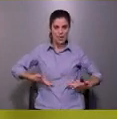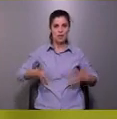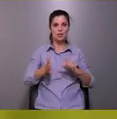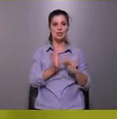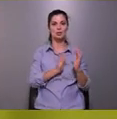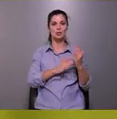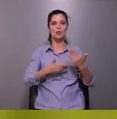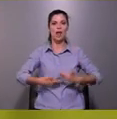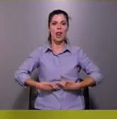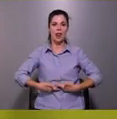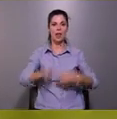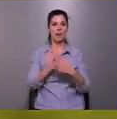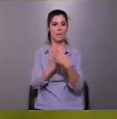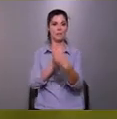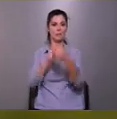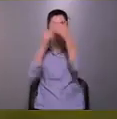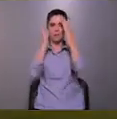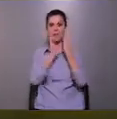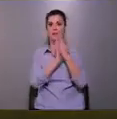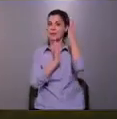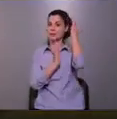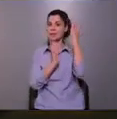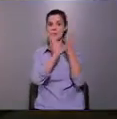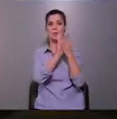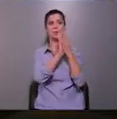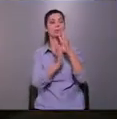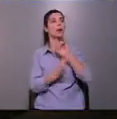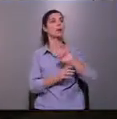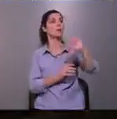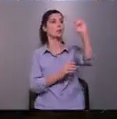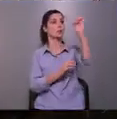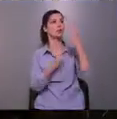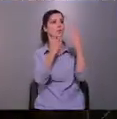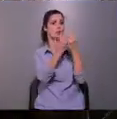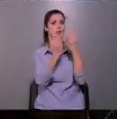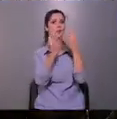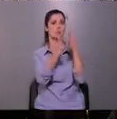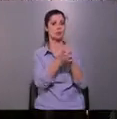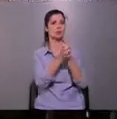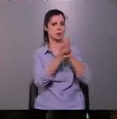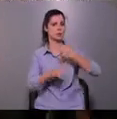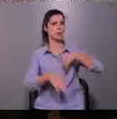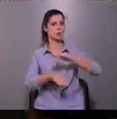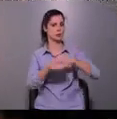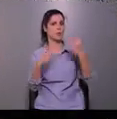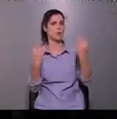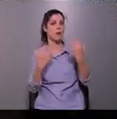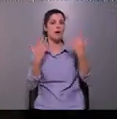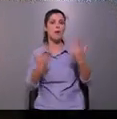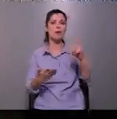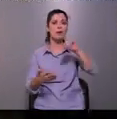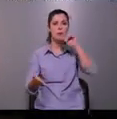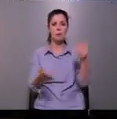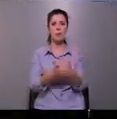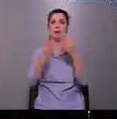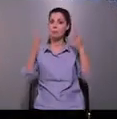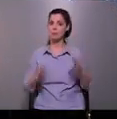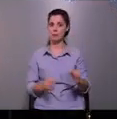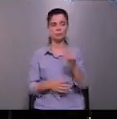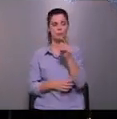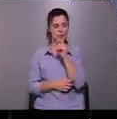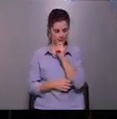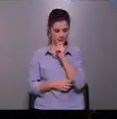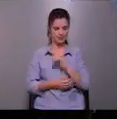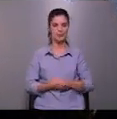seno, Gesù. Santa Maria, Mãe de Deus, rogai por nós, pecadores, agora e na hora da nossa morte.